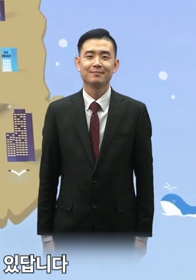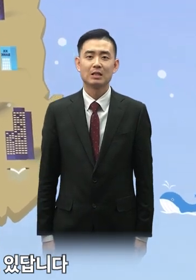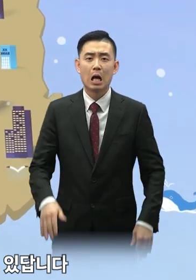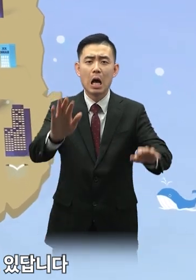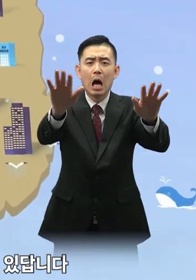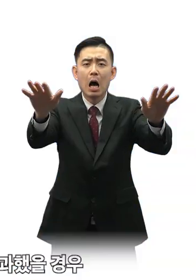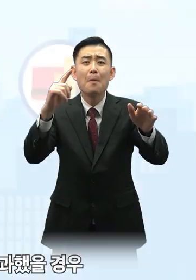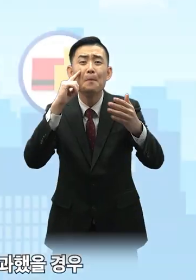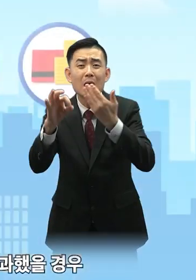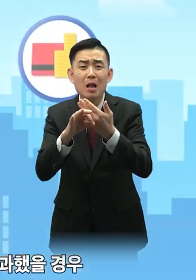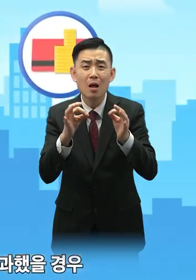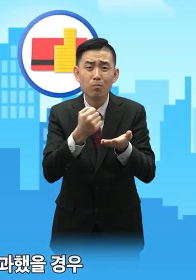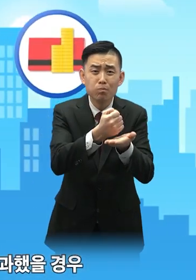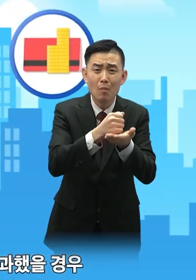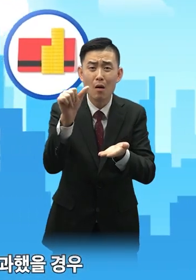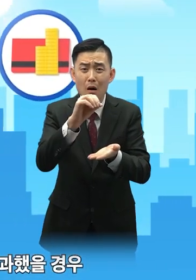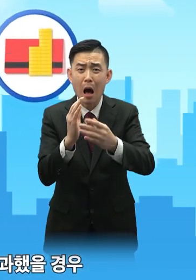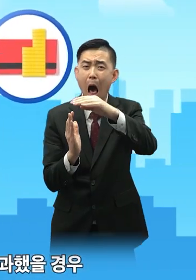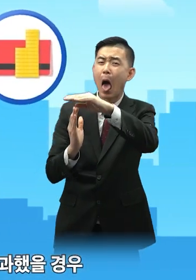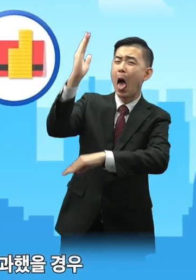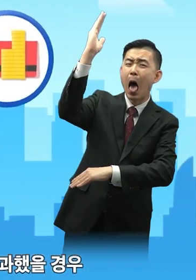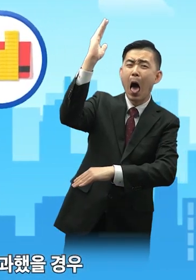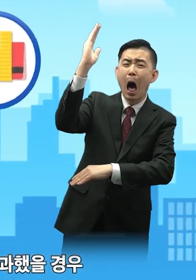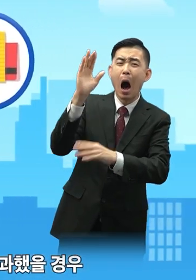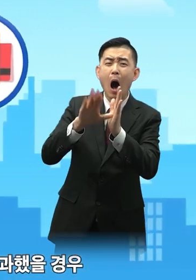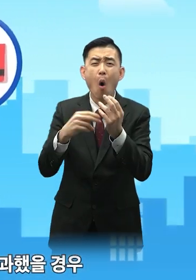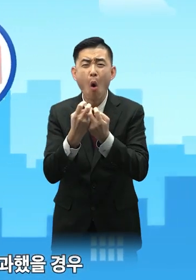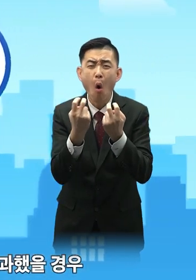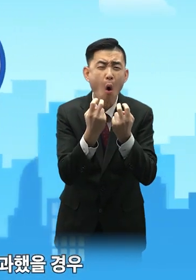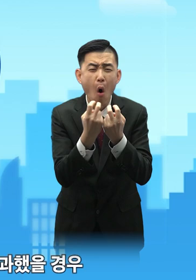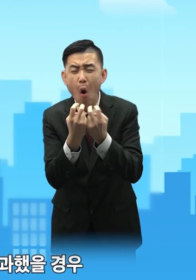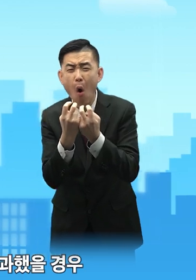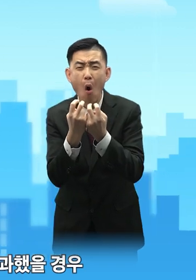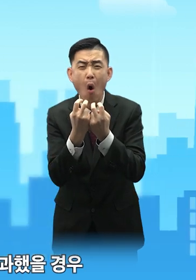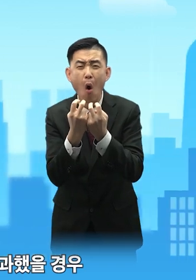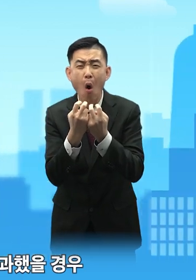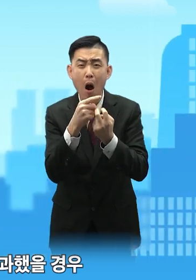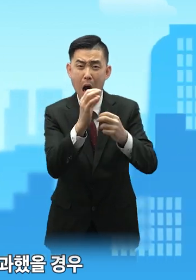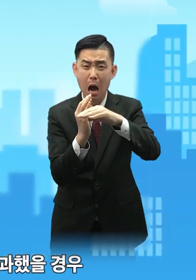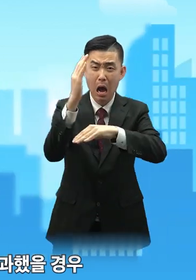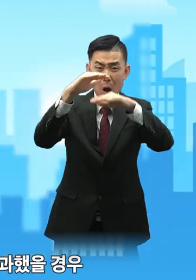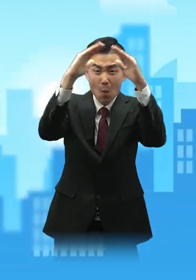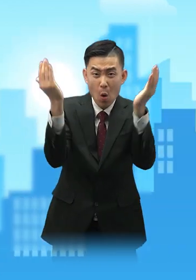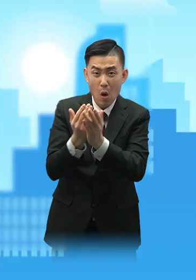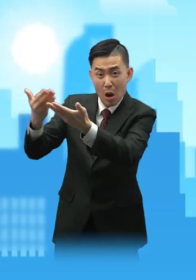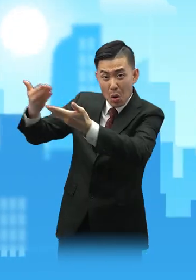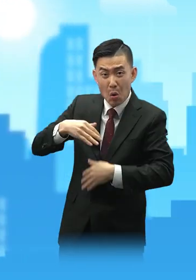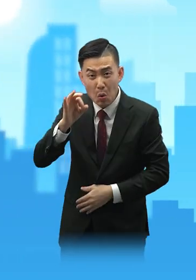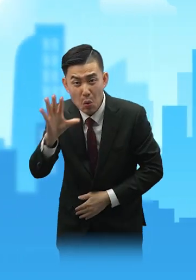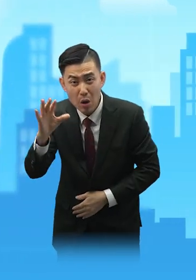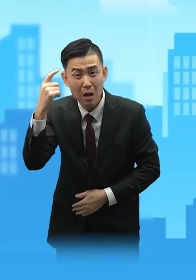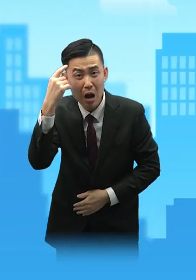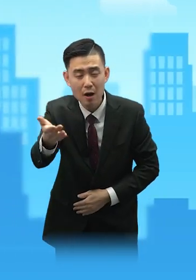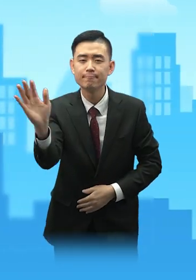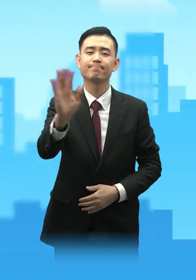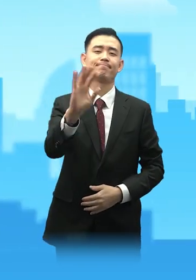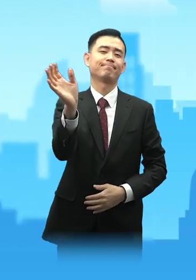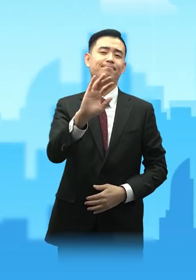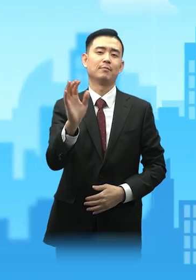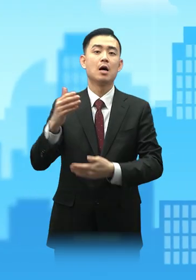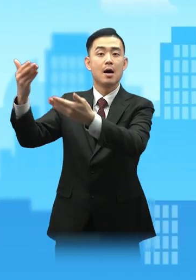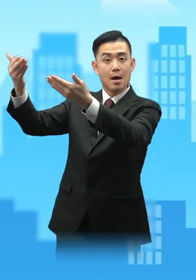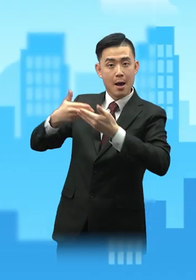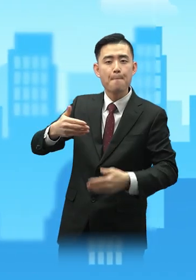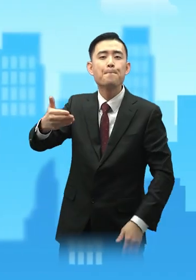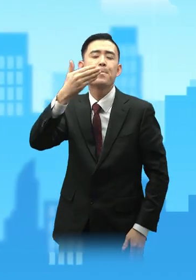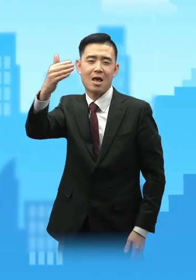잠깐! 만약 은행에 예금하신 금액이 5천만 원을 초과했을 경우 그 금액을 전혀 받지 못할까요?